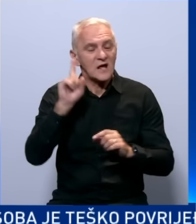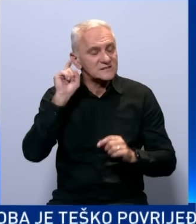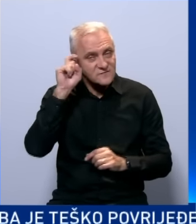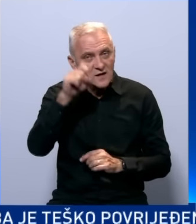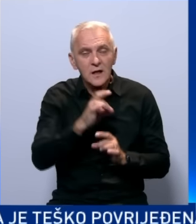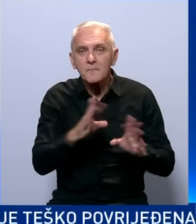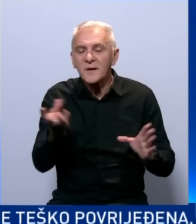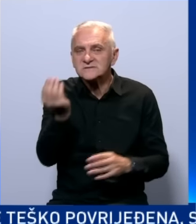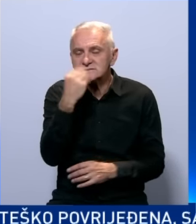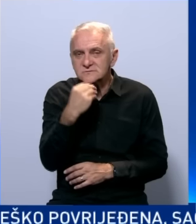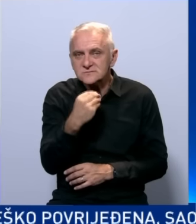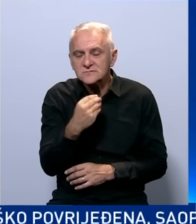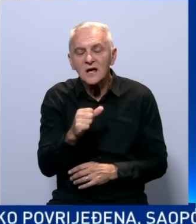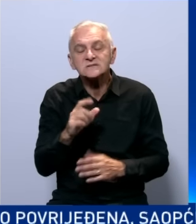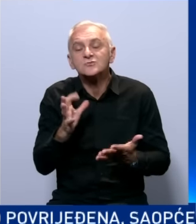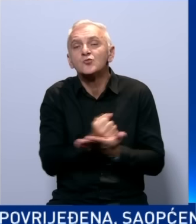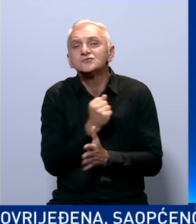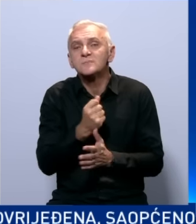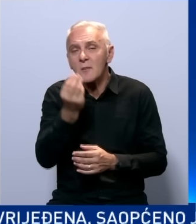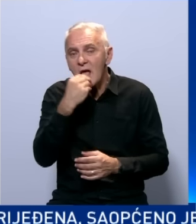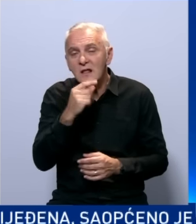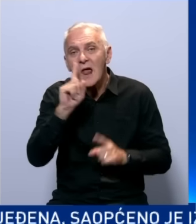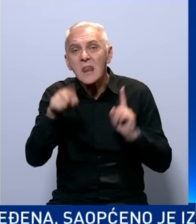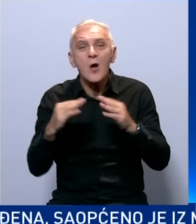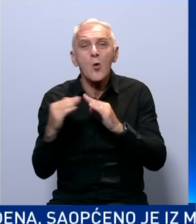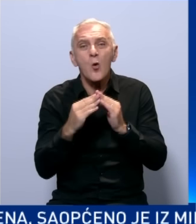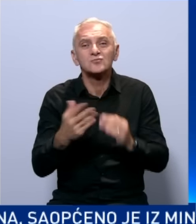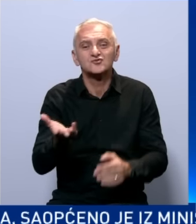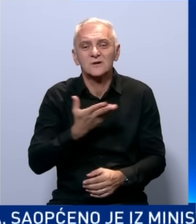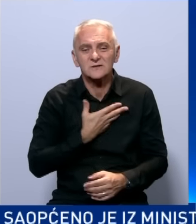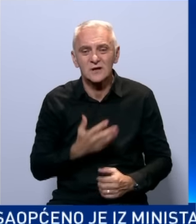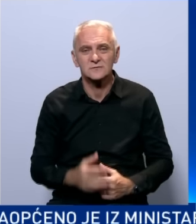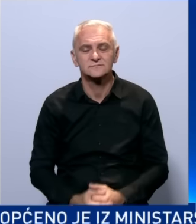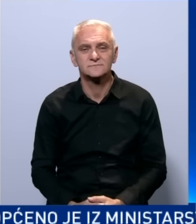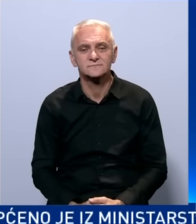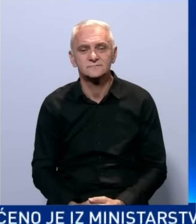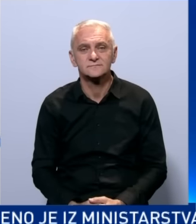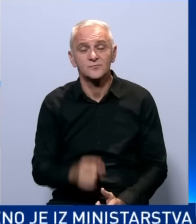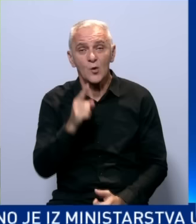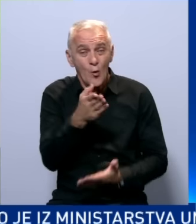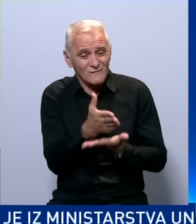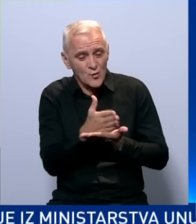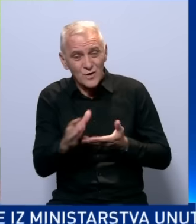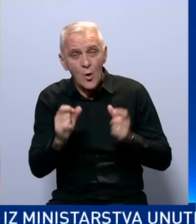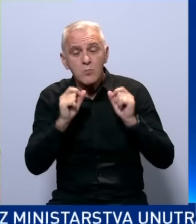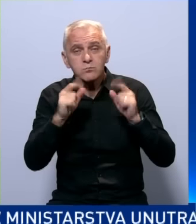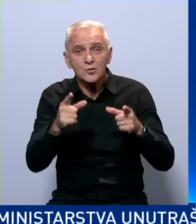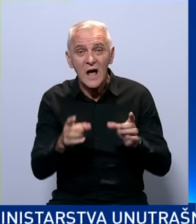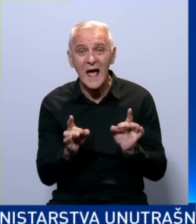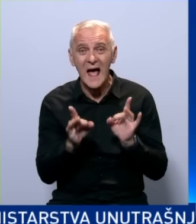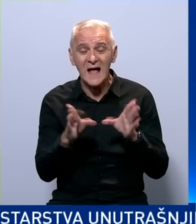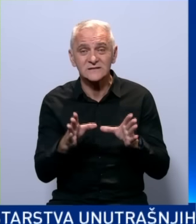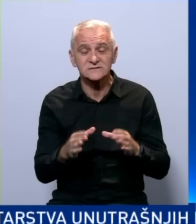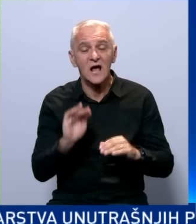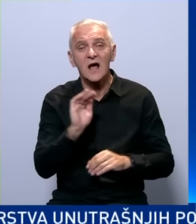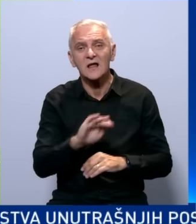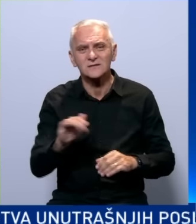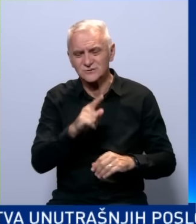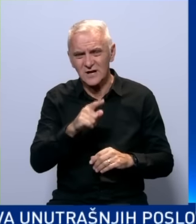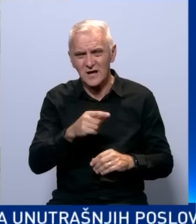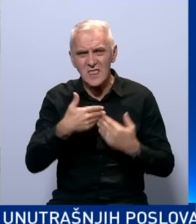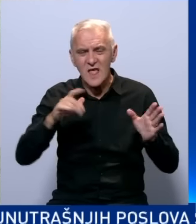bez obroka. Jedino uspijem jesti kada nam neko iz komšiluka donese. Ovo je dio poruke upućene na adresu dječje javne kuhinje